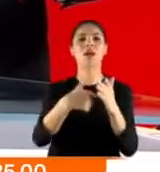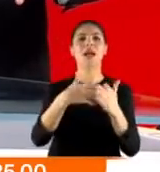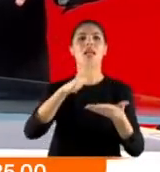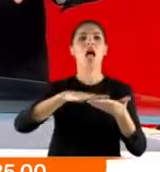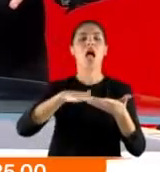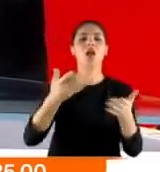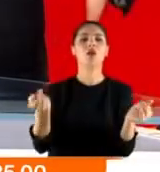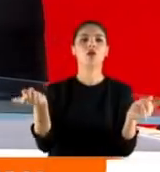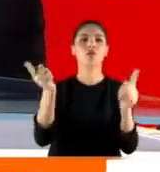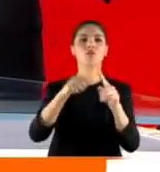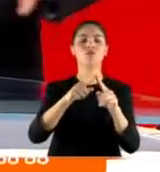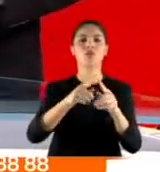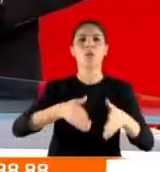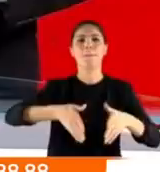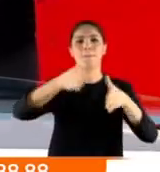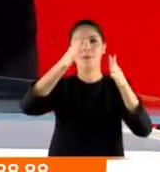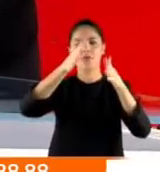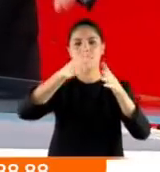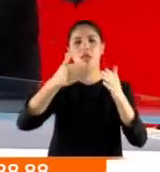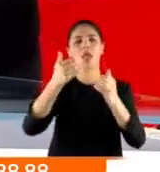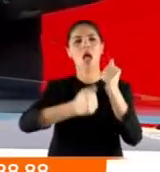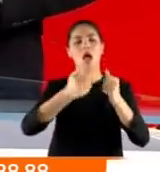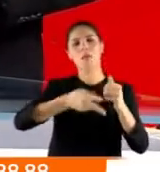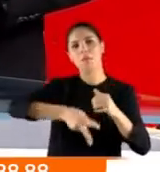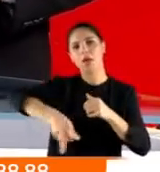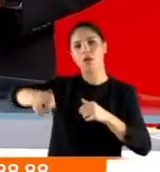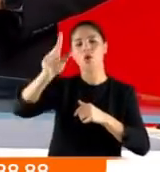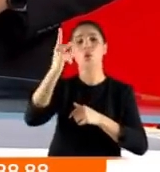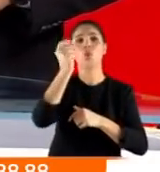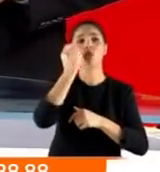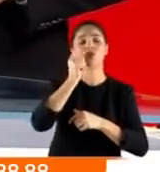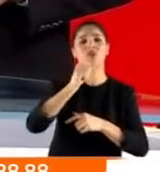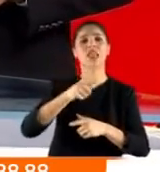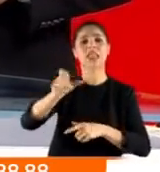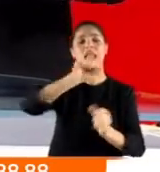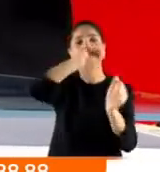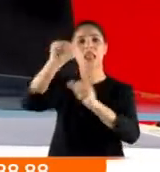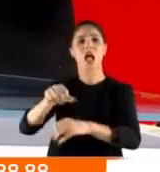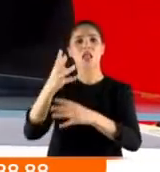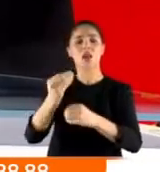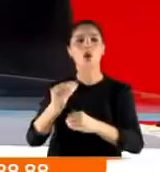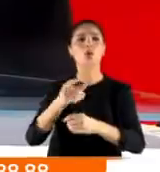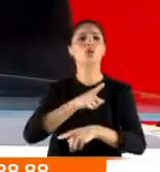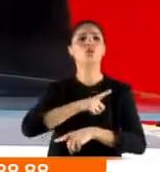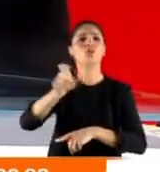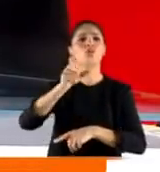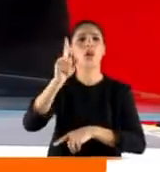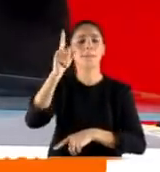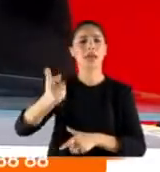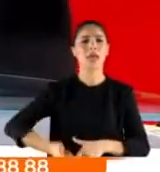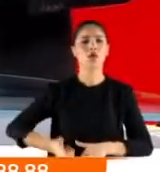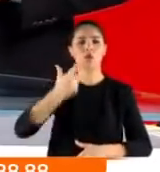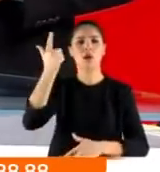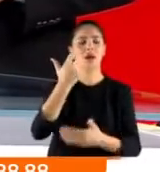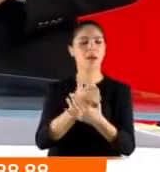arkadaşıyla birlikte bir rezidanstan çıktı. Aracına doğru ilerliyordu. Üç kişinin silahlı saldırısına uğradı. Kurşun yağmuru sırasında bir